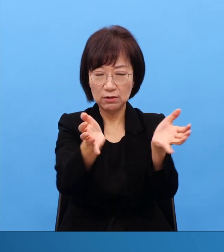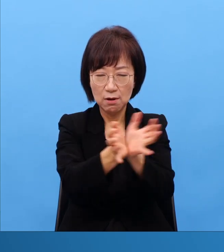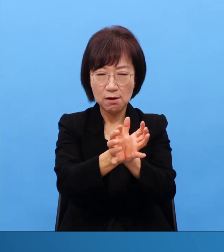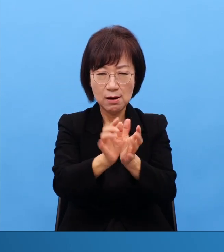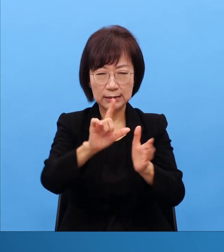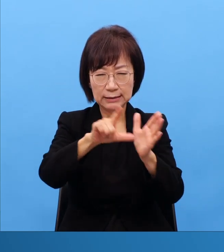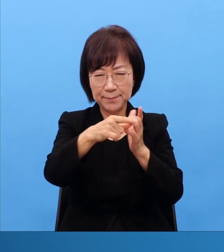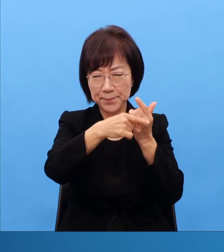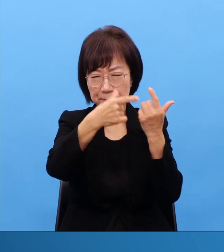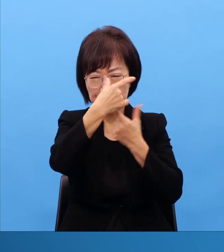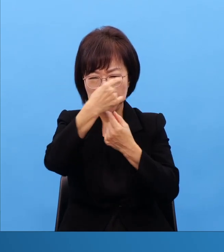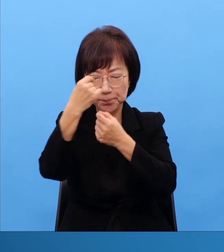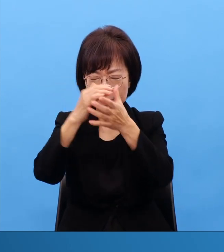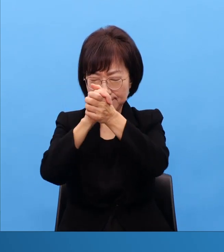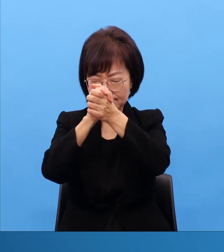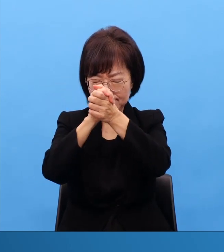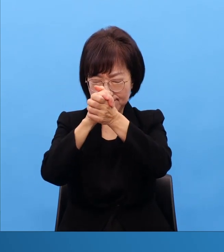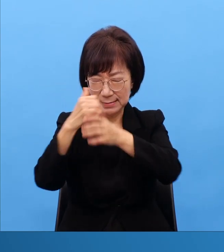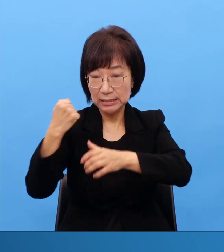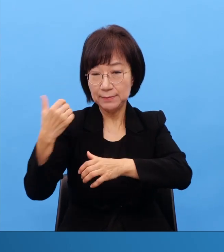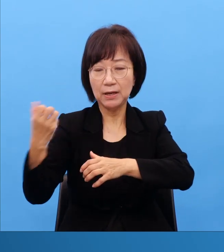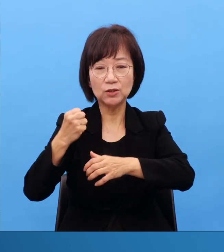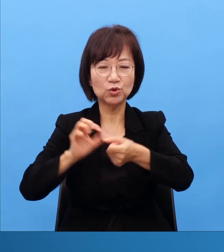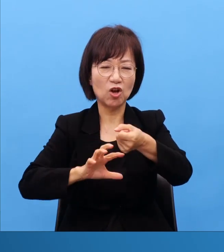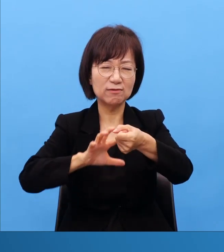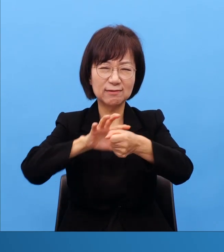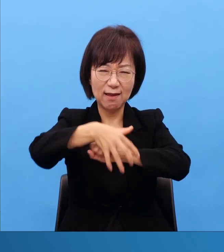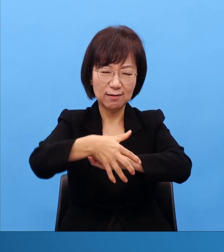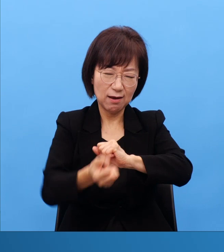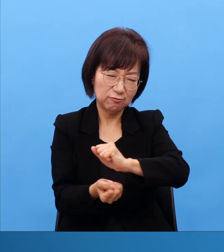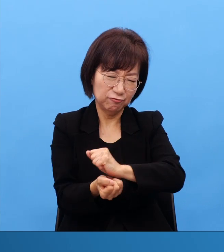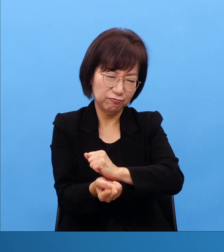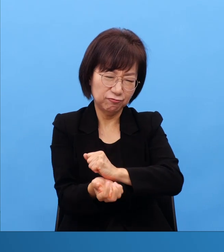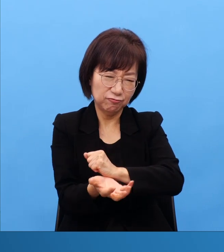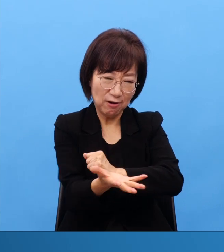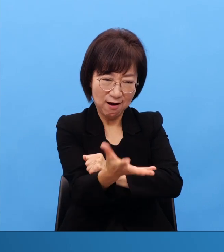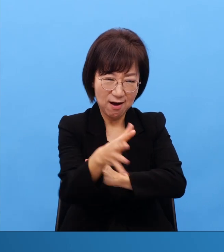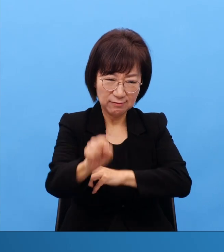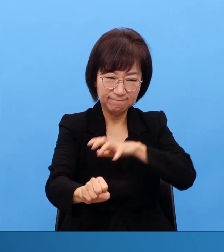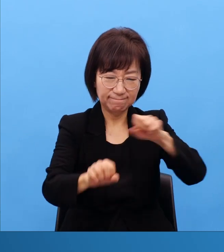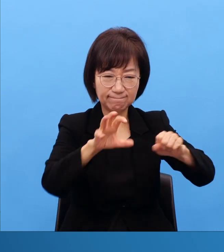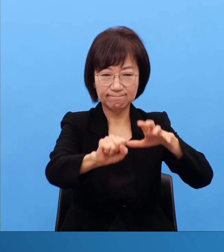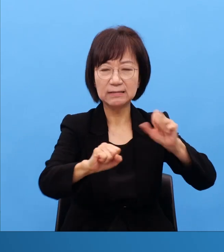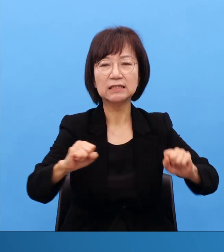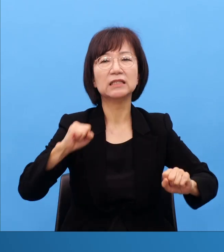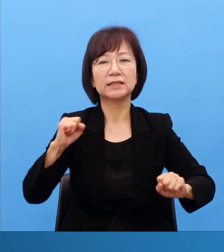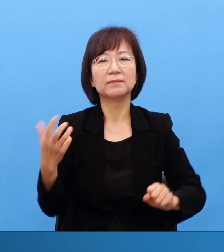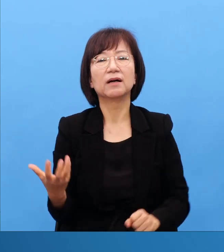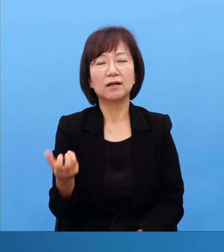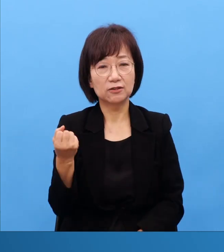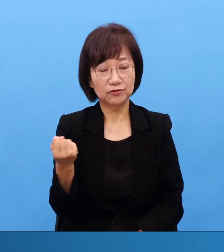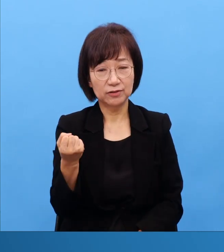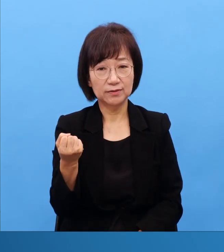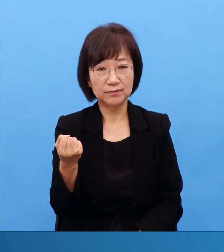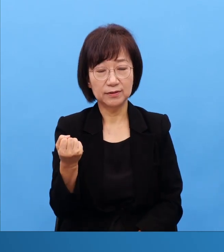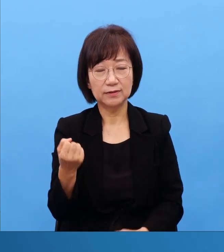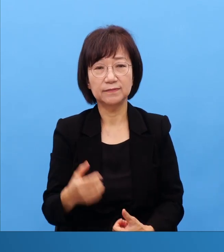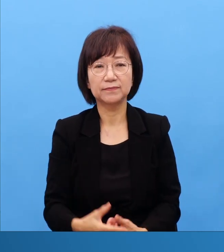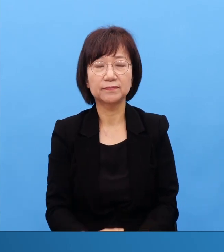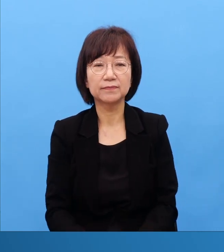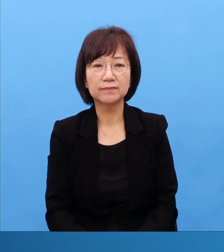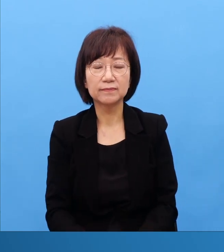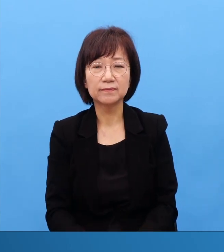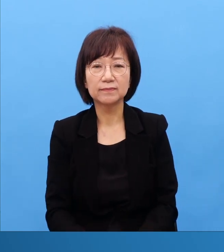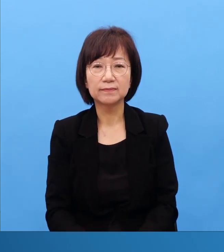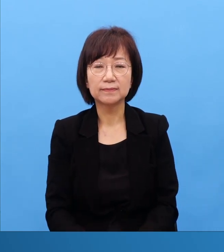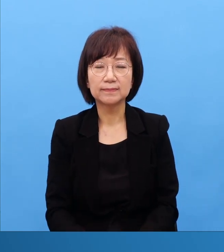세계 지금 장악했습니다. The Freemasons and we see the New Agers, part of the three organization, with this kind of prayer, with the